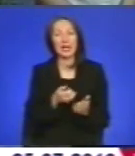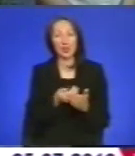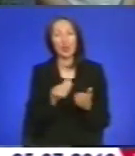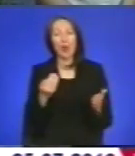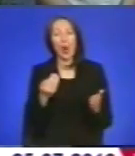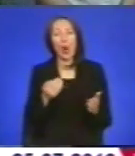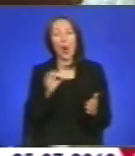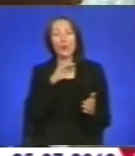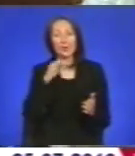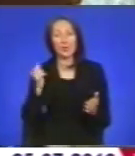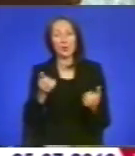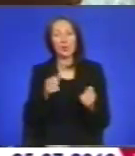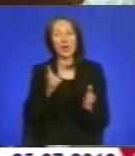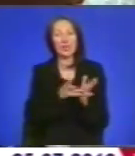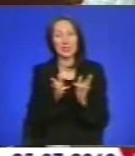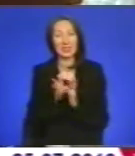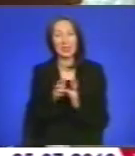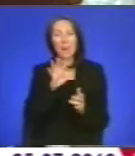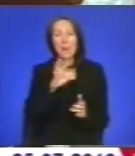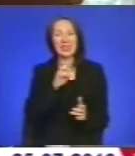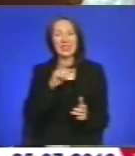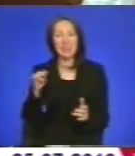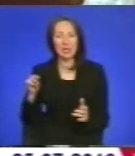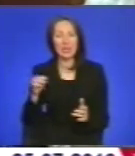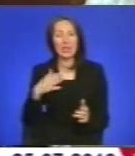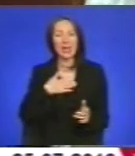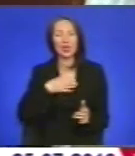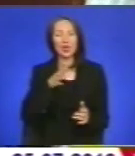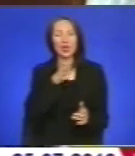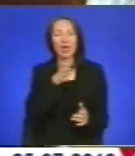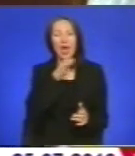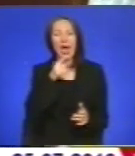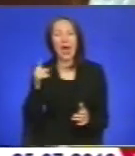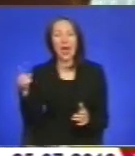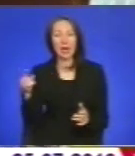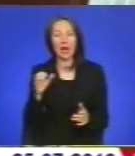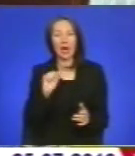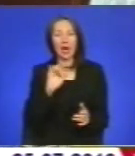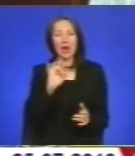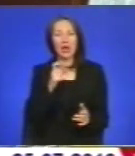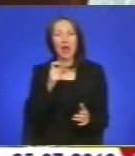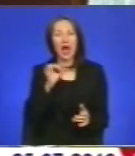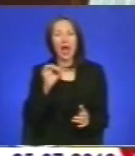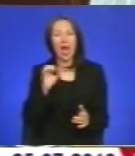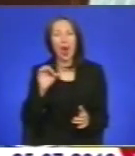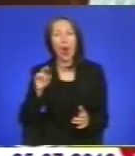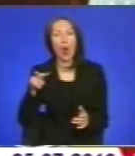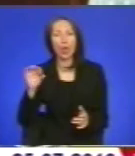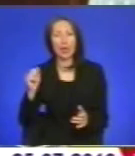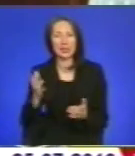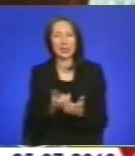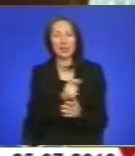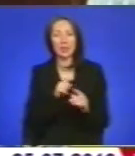археологічній культурі, це десь 5 століття нашої ери, археологи знайшли в кількох місцях